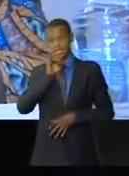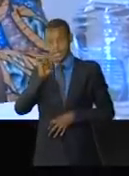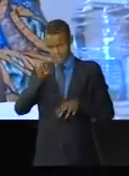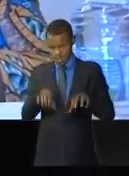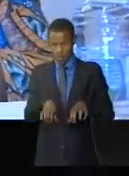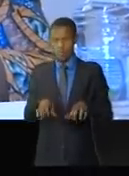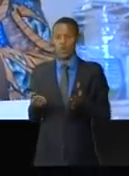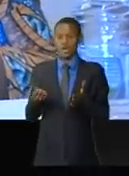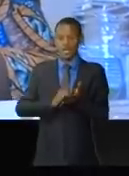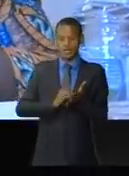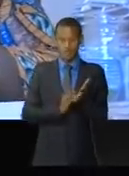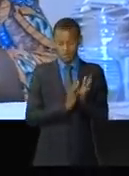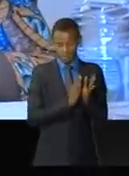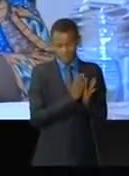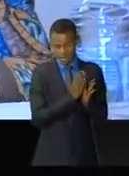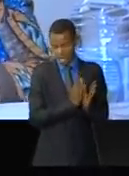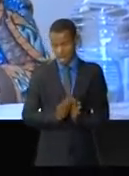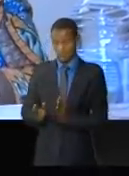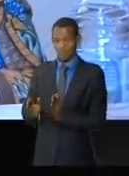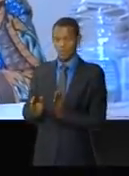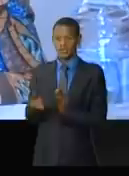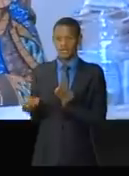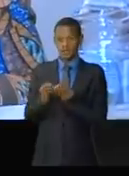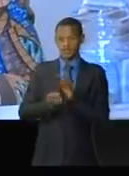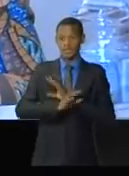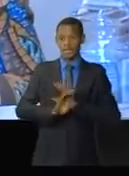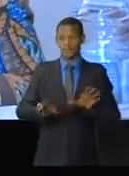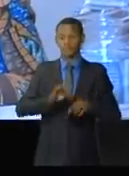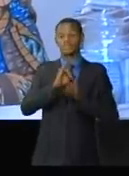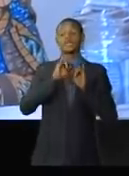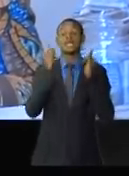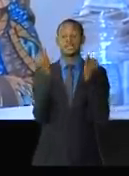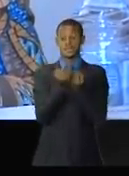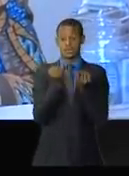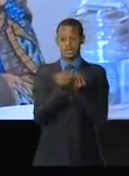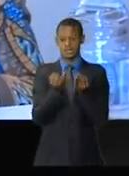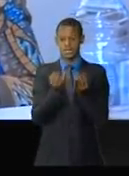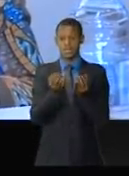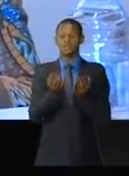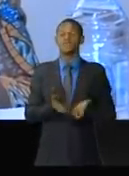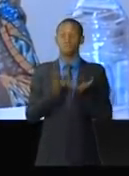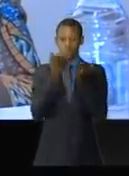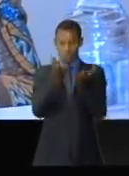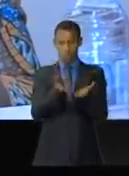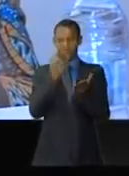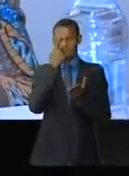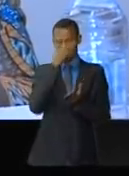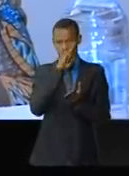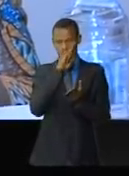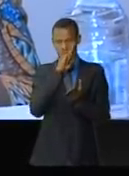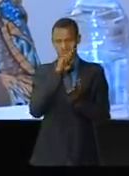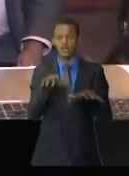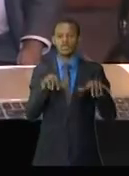de renforcement des capacités institutionnelles sera soumis à l'adoption du groupe